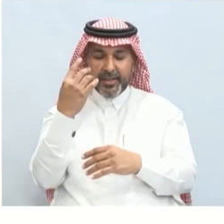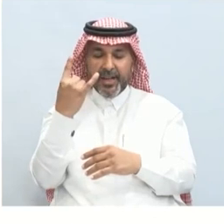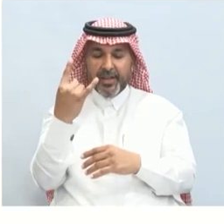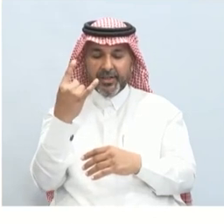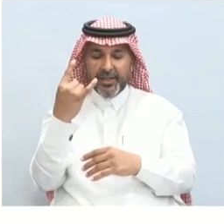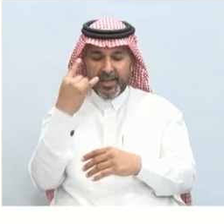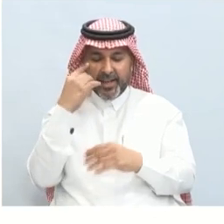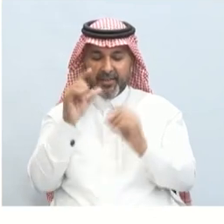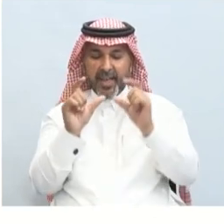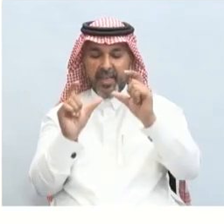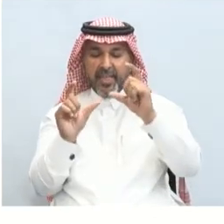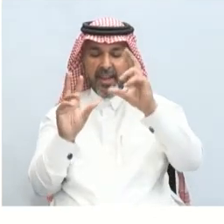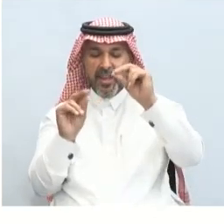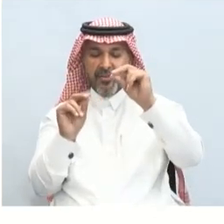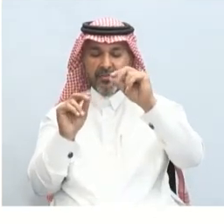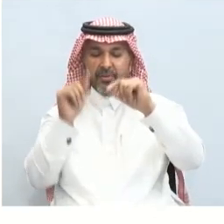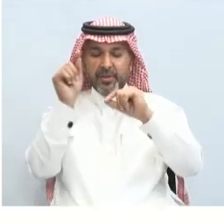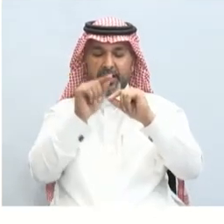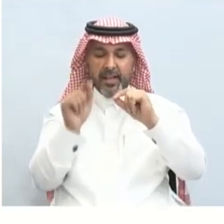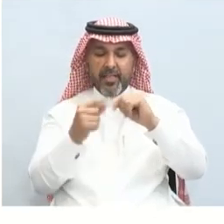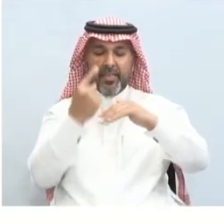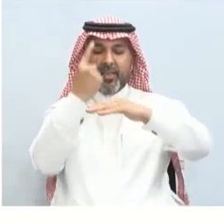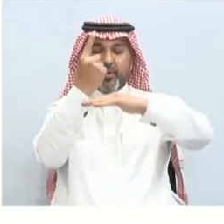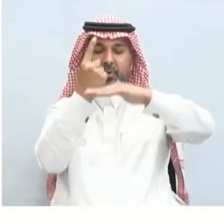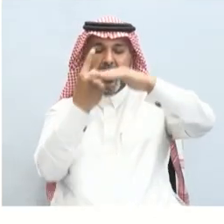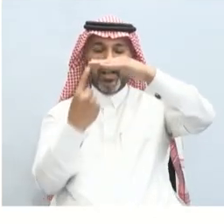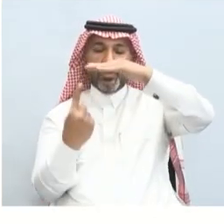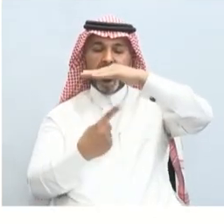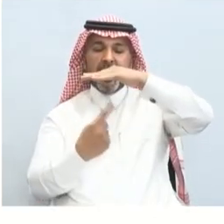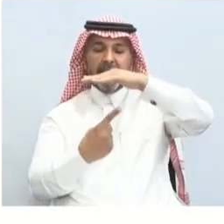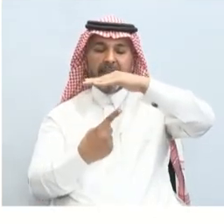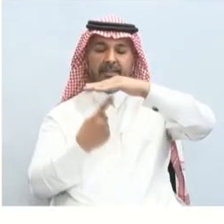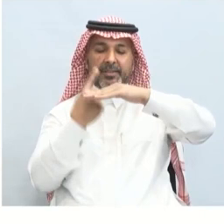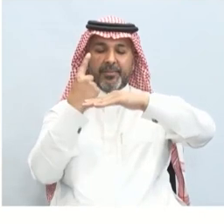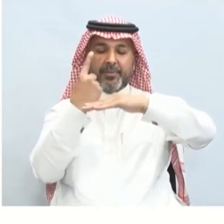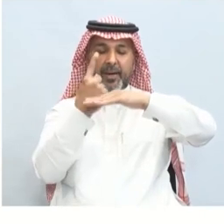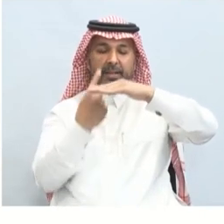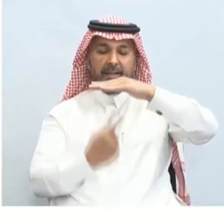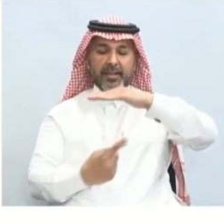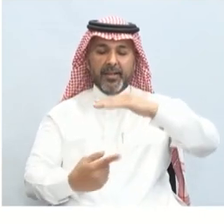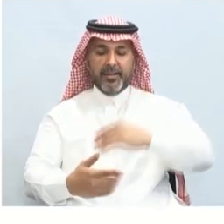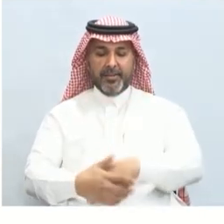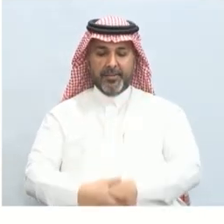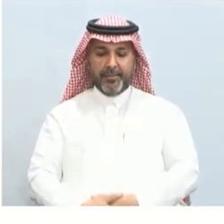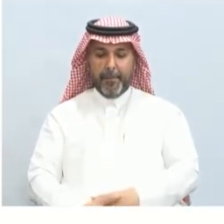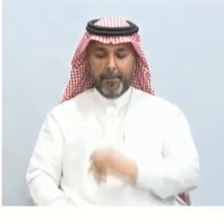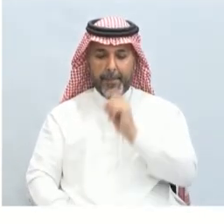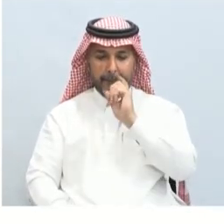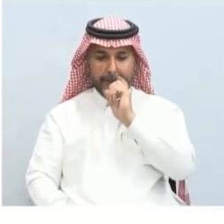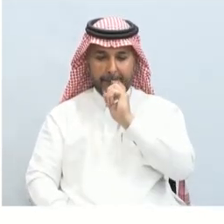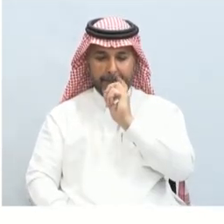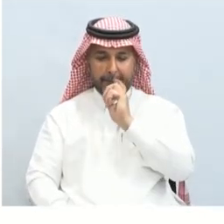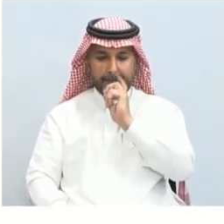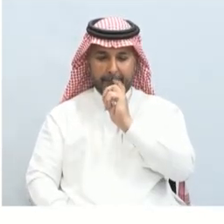هي 10 فكتوريا وبالتالي ممكن نختصر احنا ال 10 فكتوريا مع العش فكتوريا يبقى لنا واحد ويصبح